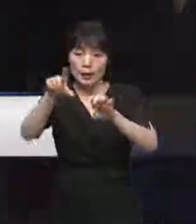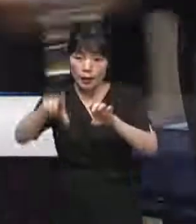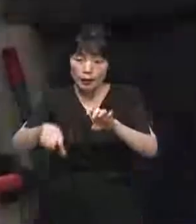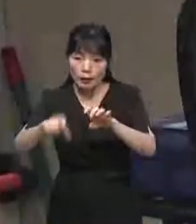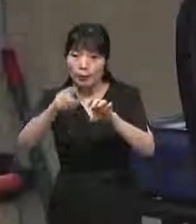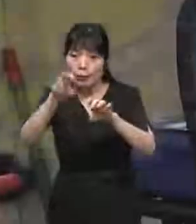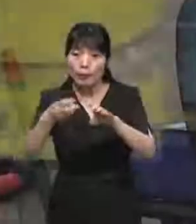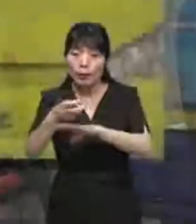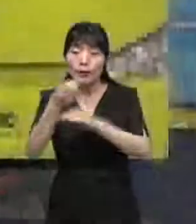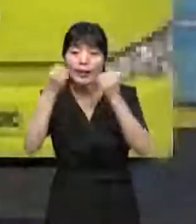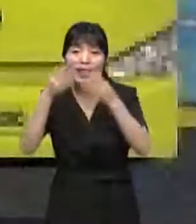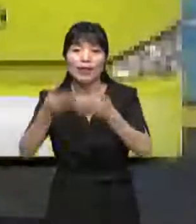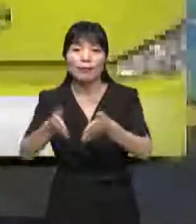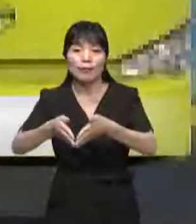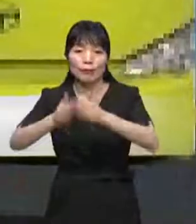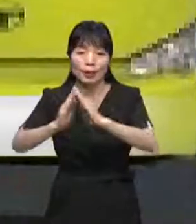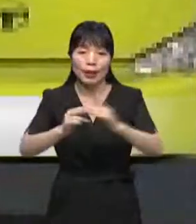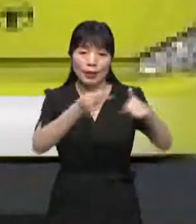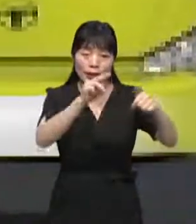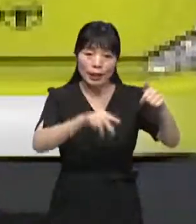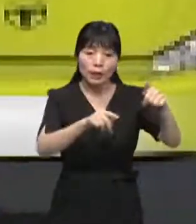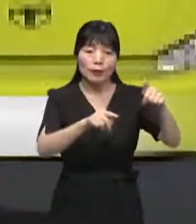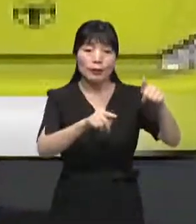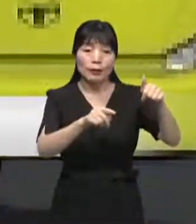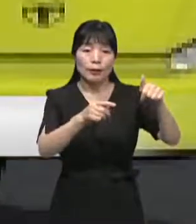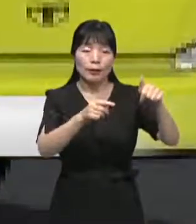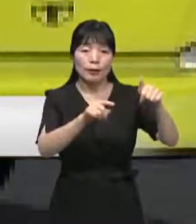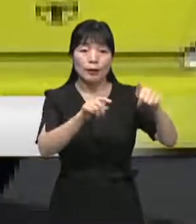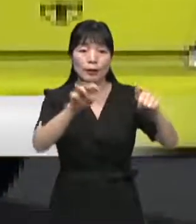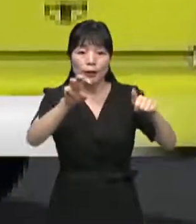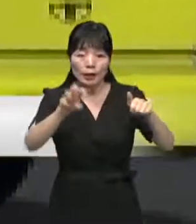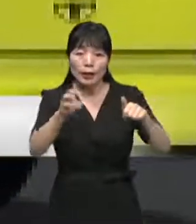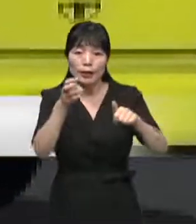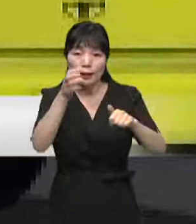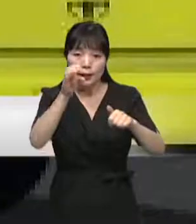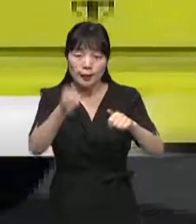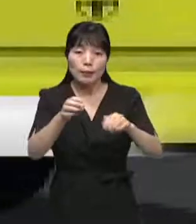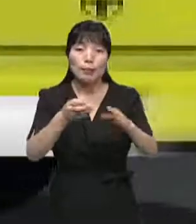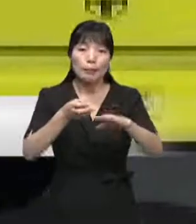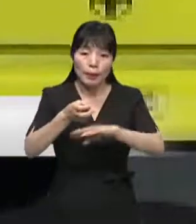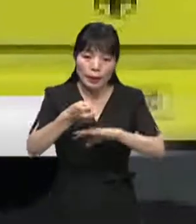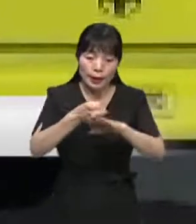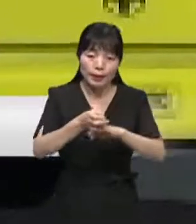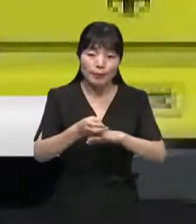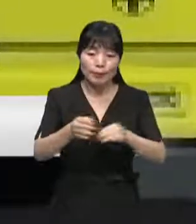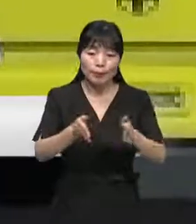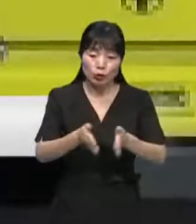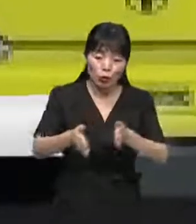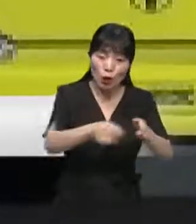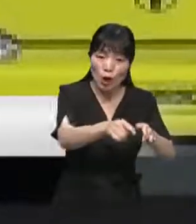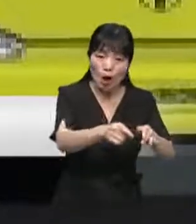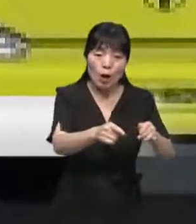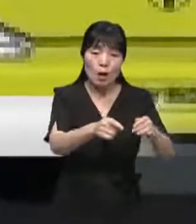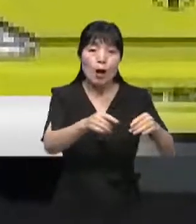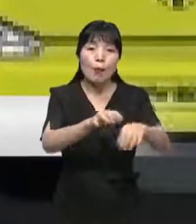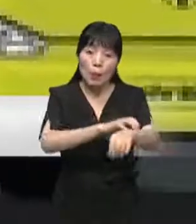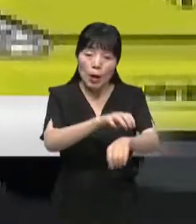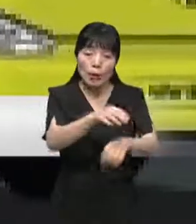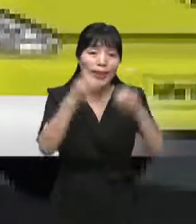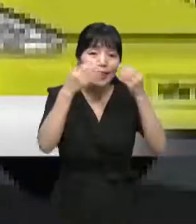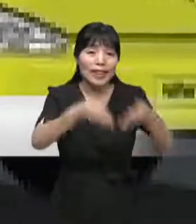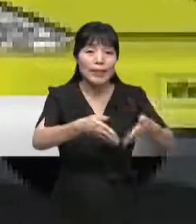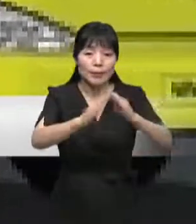신설됩니다. 인천 이음버스는 원도심 뒷골목, 신규 개발 지역 등 대중교통 취약 지역에 만들어지는